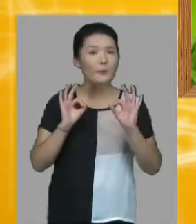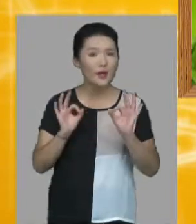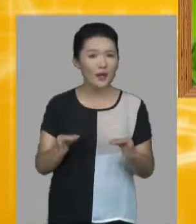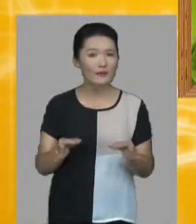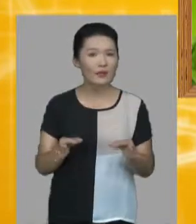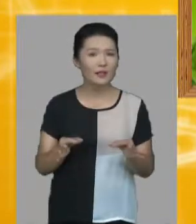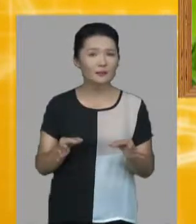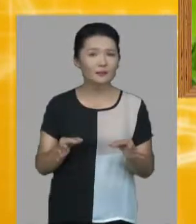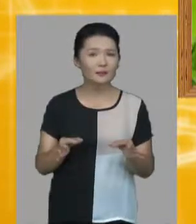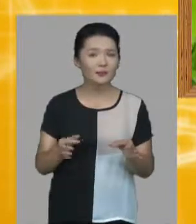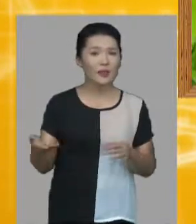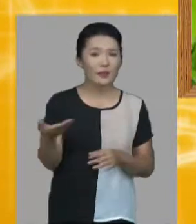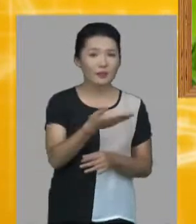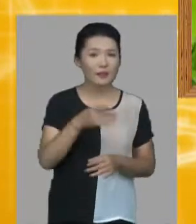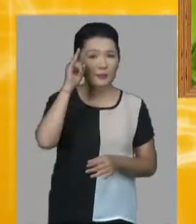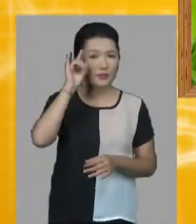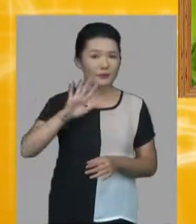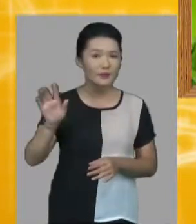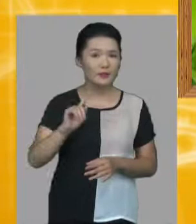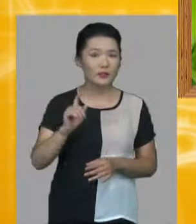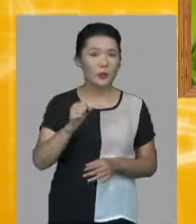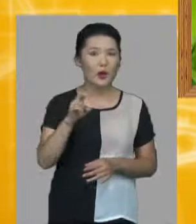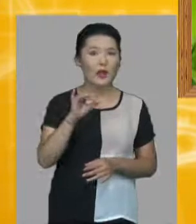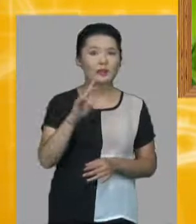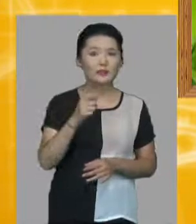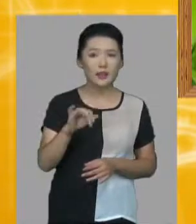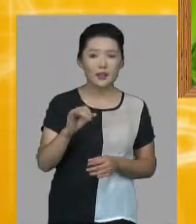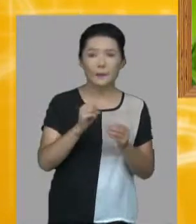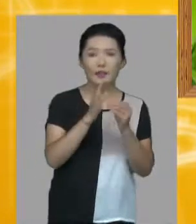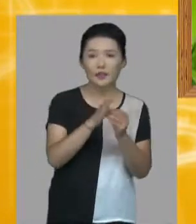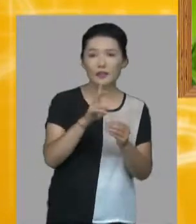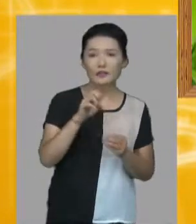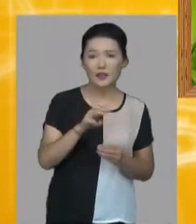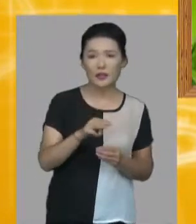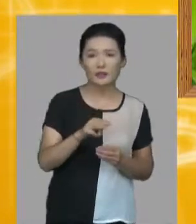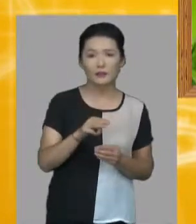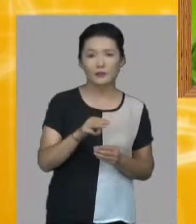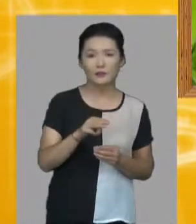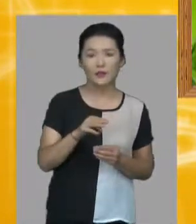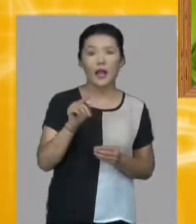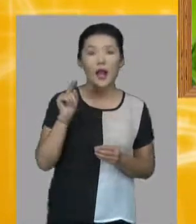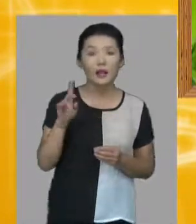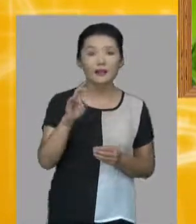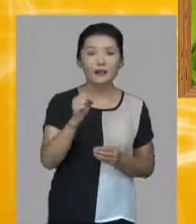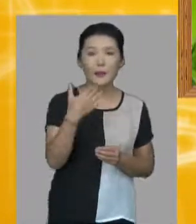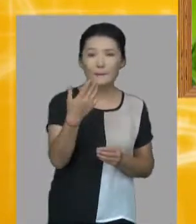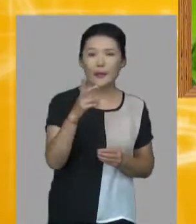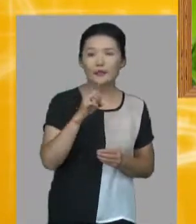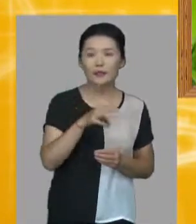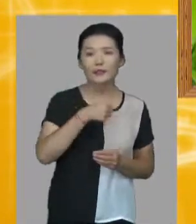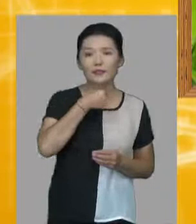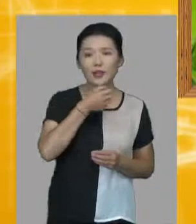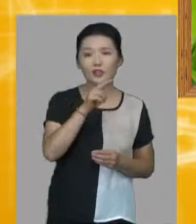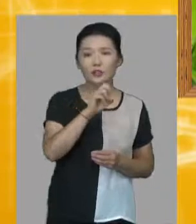Правильно. Нам известно, что Адинай 15 лет. И она на 5 лет